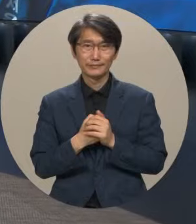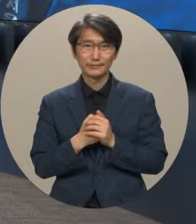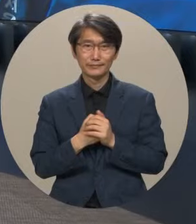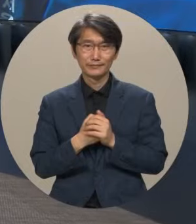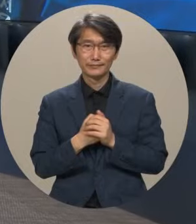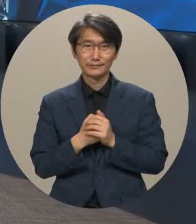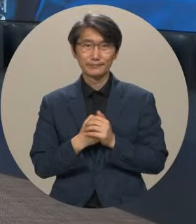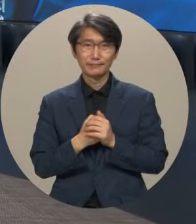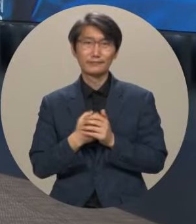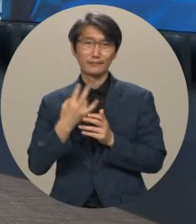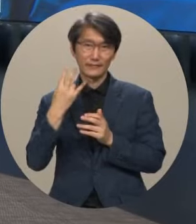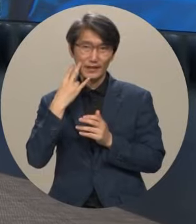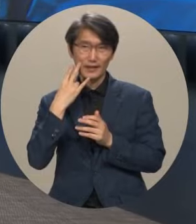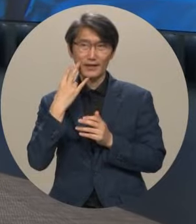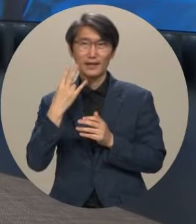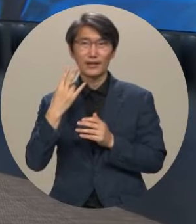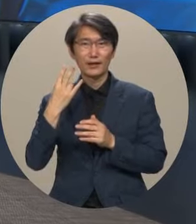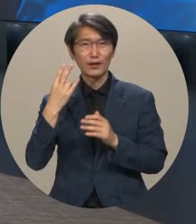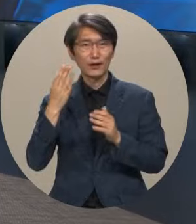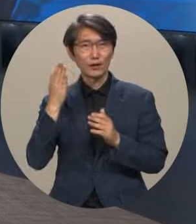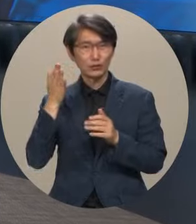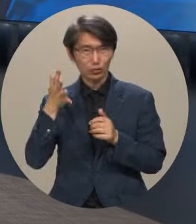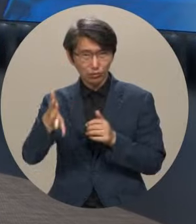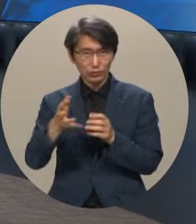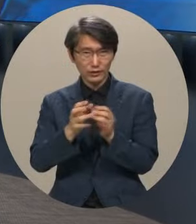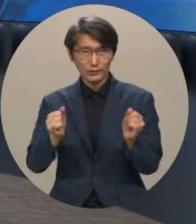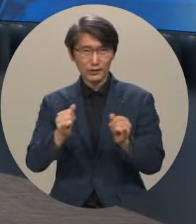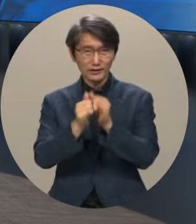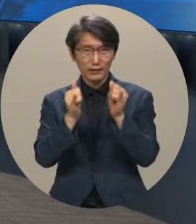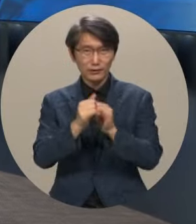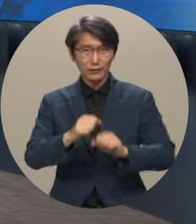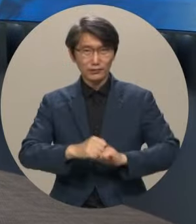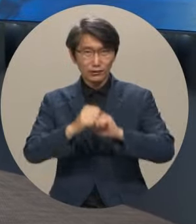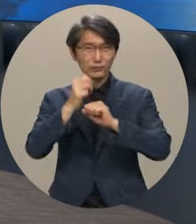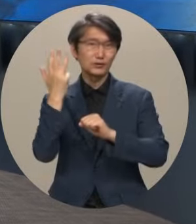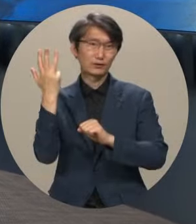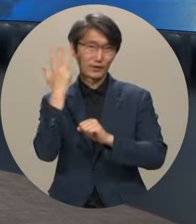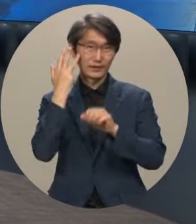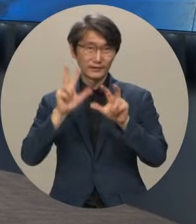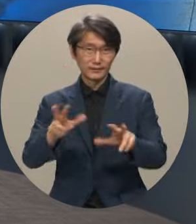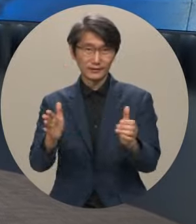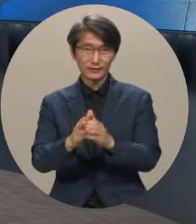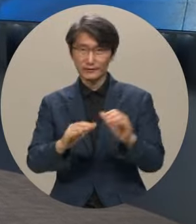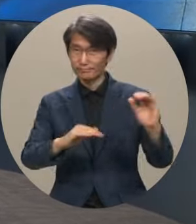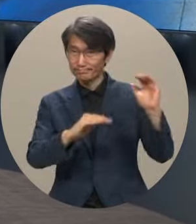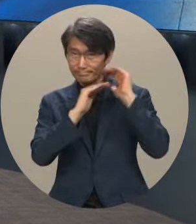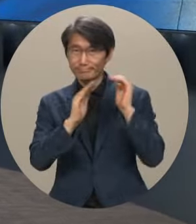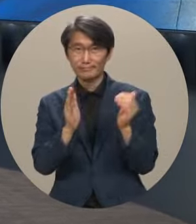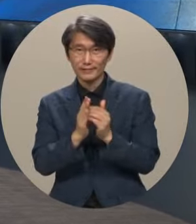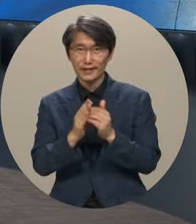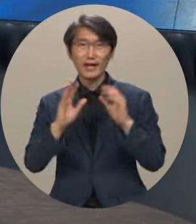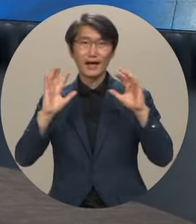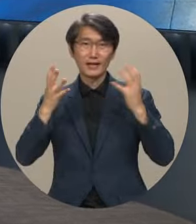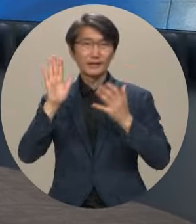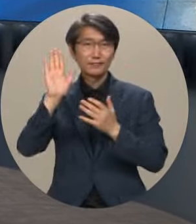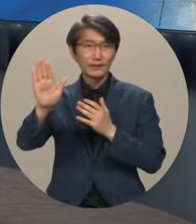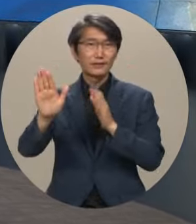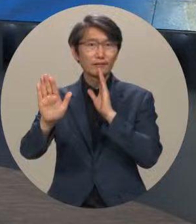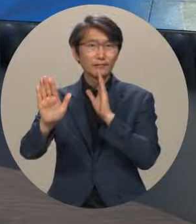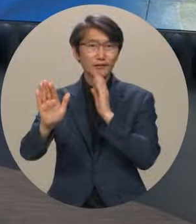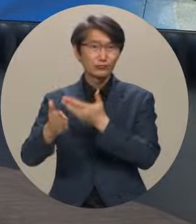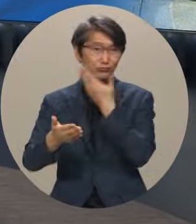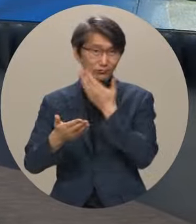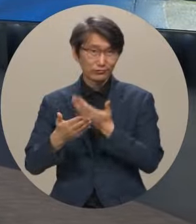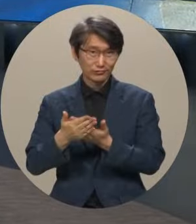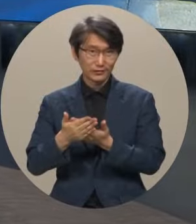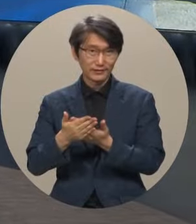네, 정말 학자로서 또 다양한 사회 분야에서 쌓아올린 교육 철학을 지금까지 들어봤습니다. 우리 아이들 미래에 정말